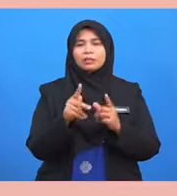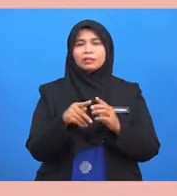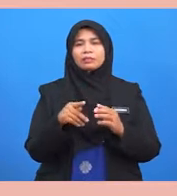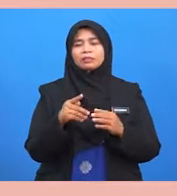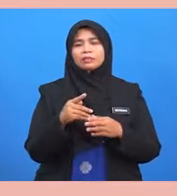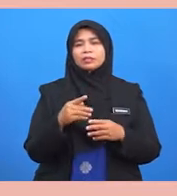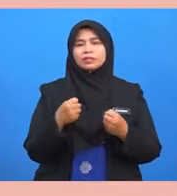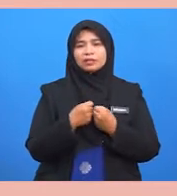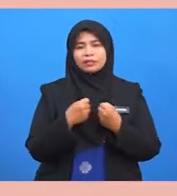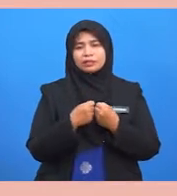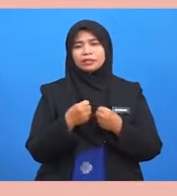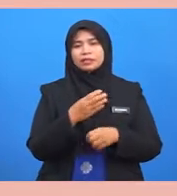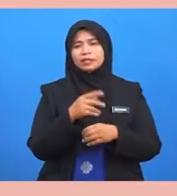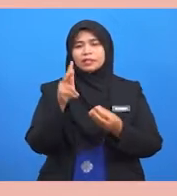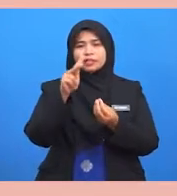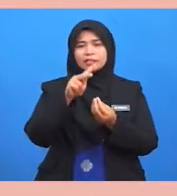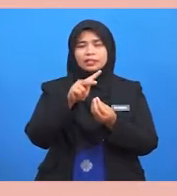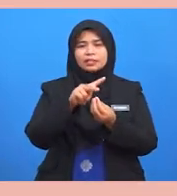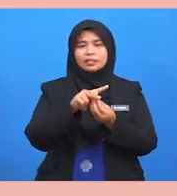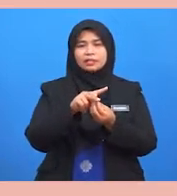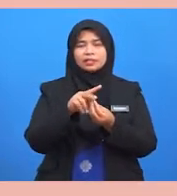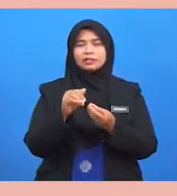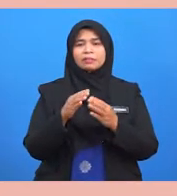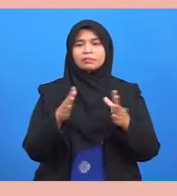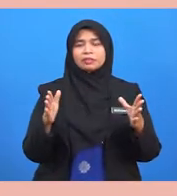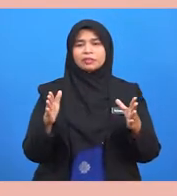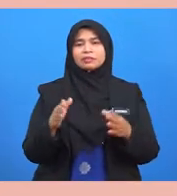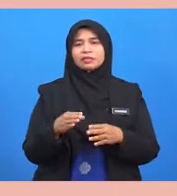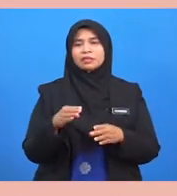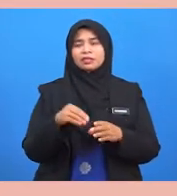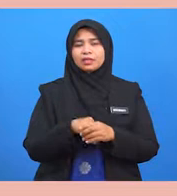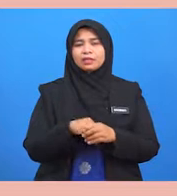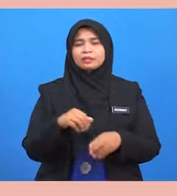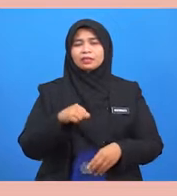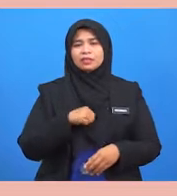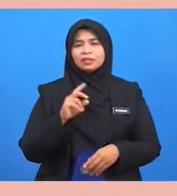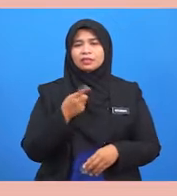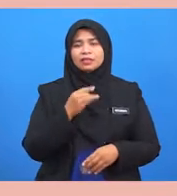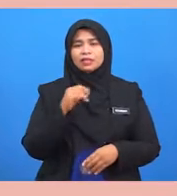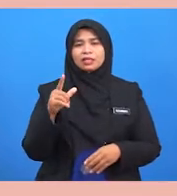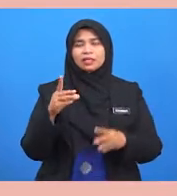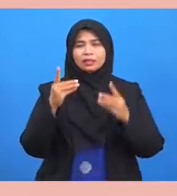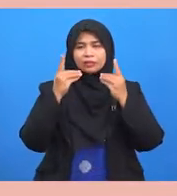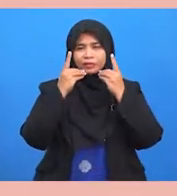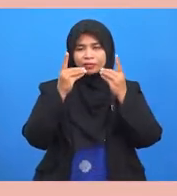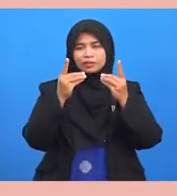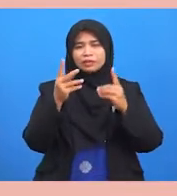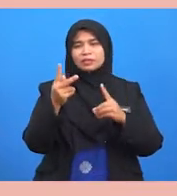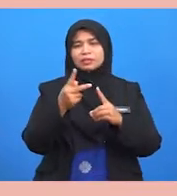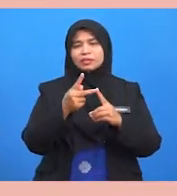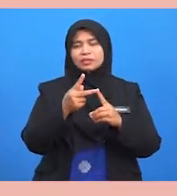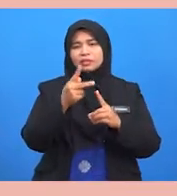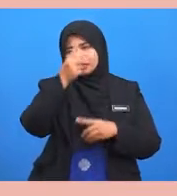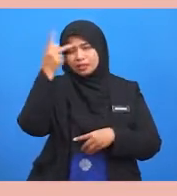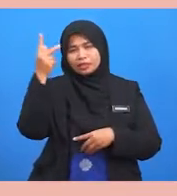kesan terbesar dalam diri kita ialah dosa kerana tidak mentaati